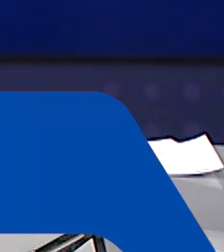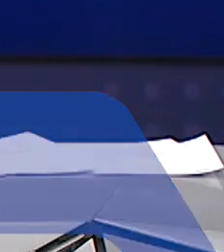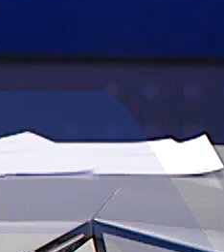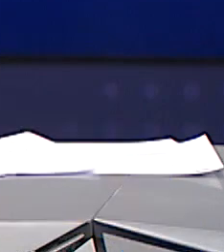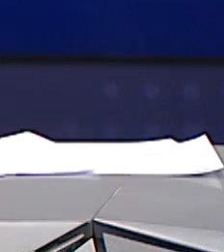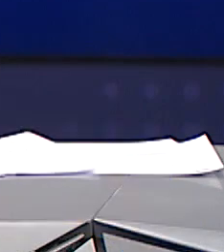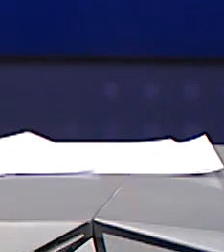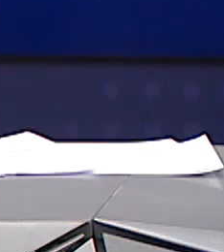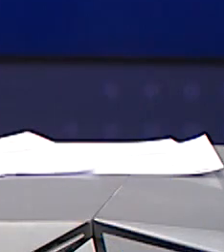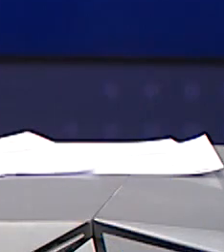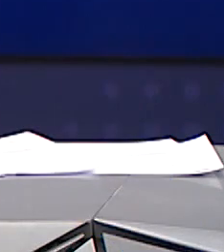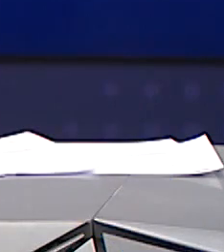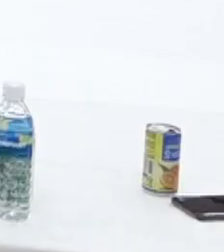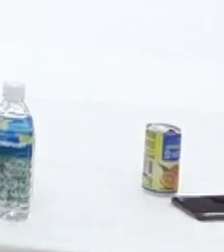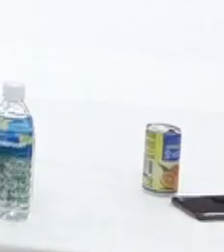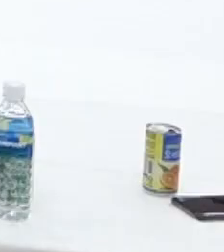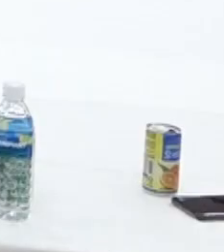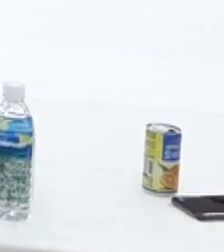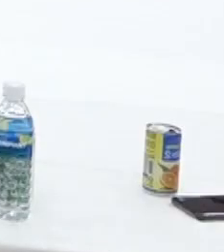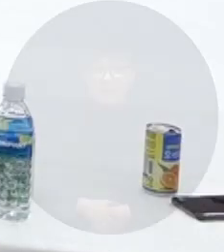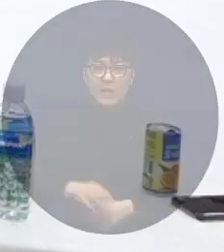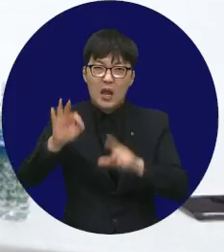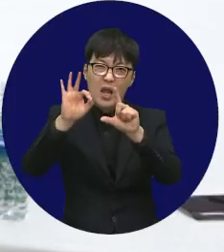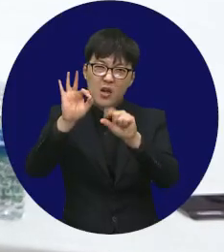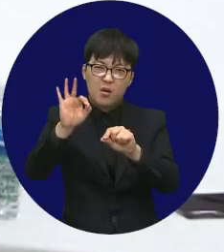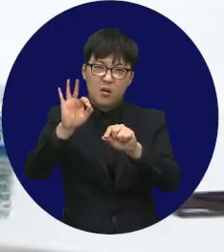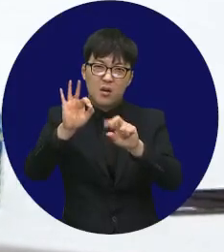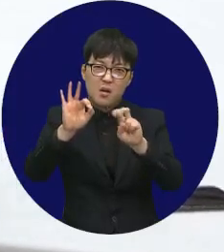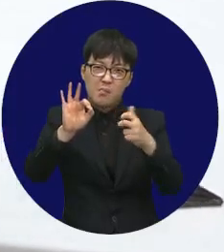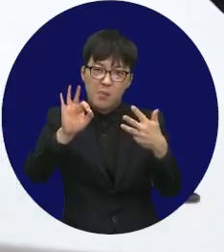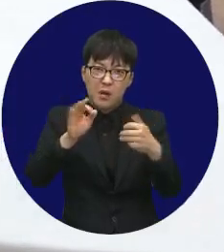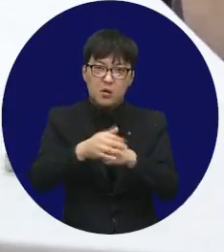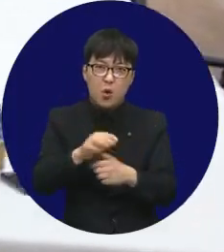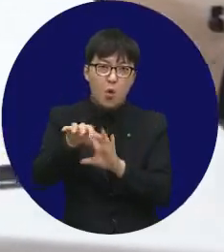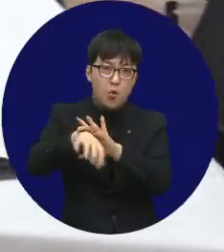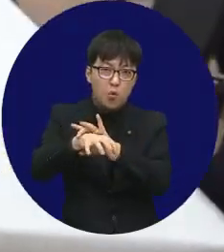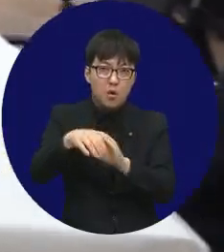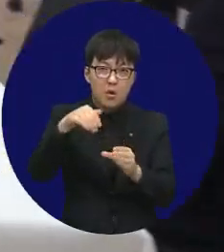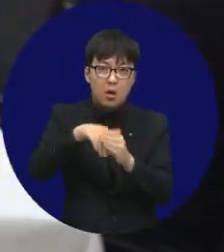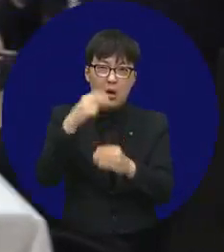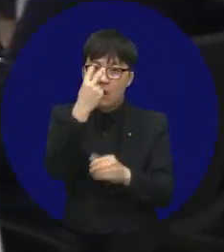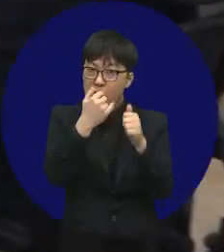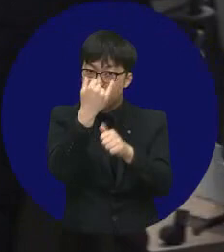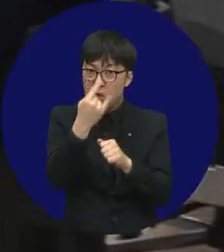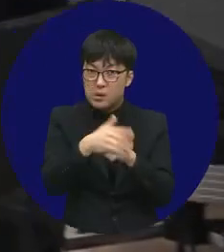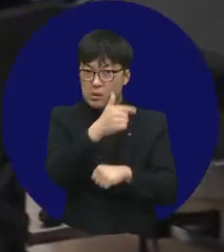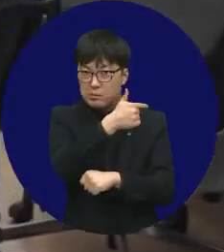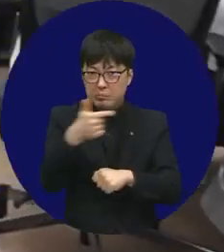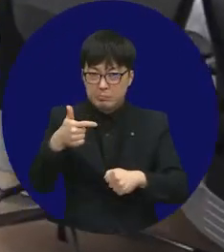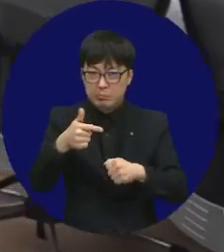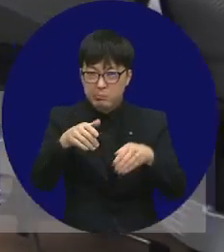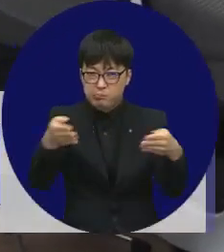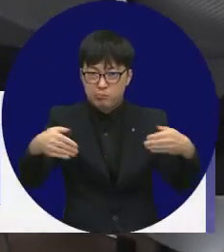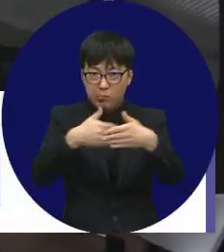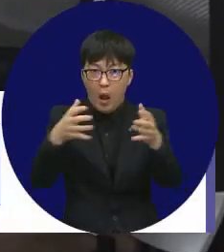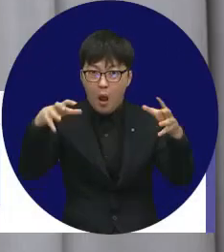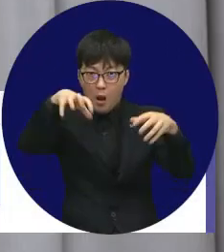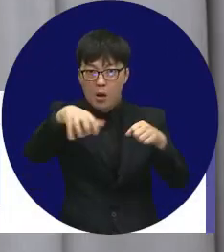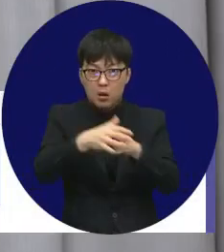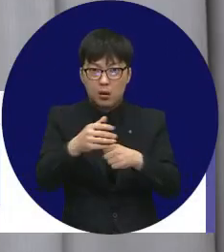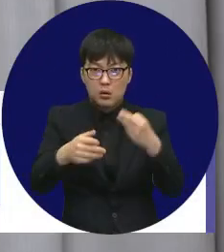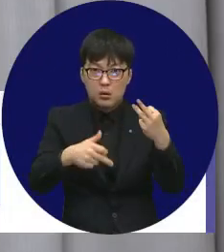관련 소식 알아봅니다. 지난 10월 28일 서울 종로구 선거관리위원회 대강당에서는